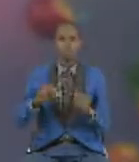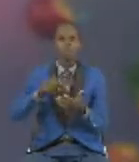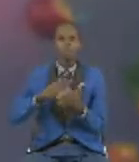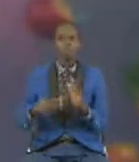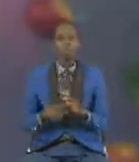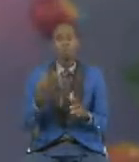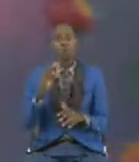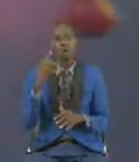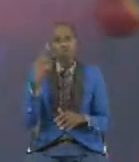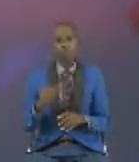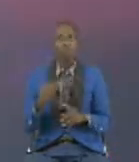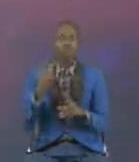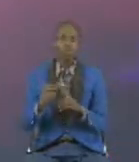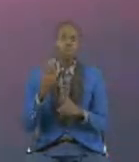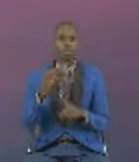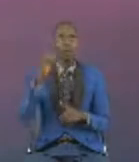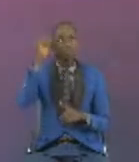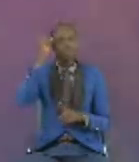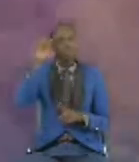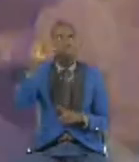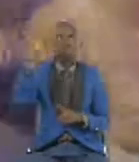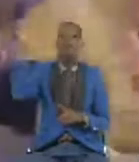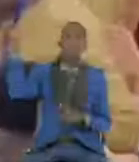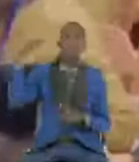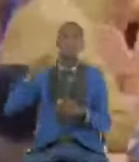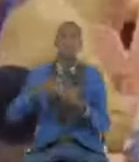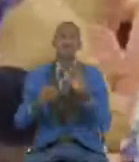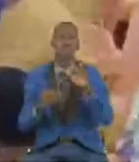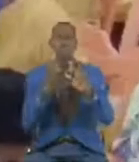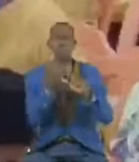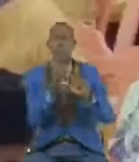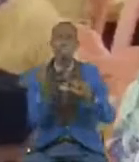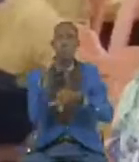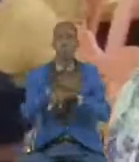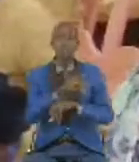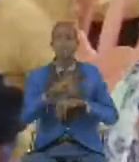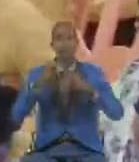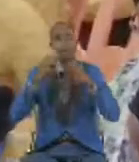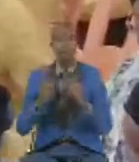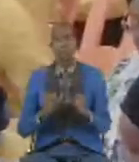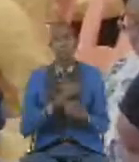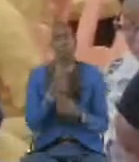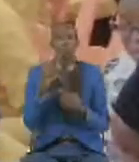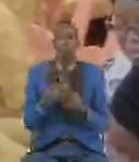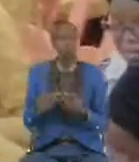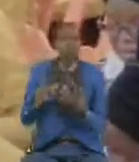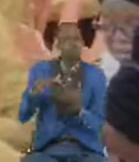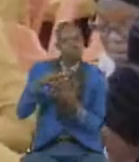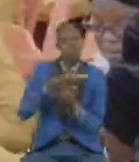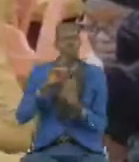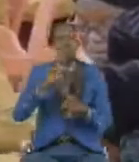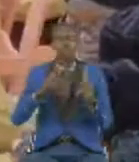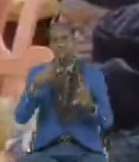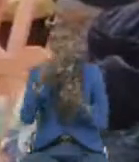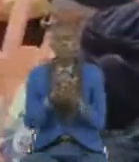parole de sa grâce. Troisièmement, la puissance dominante. Quand ces gens-là ont déclaré la parole, ils avaient